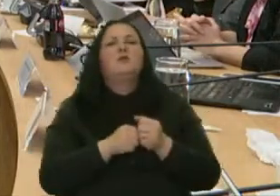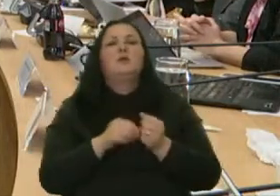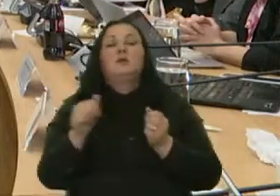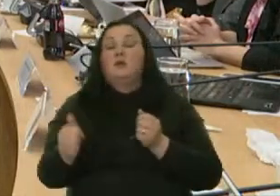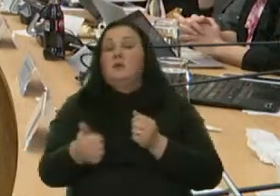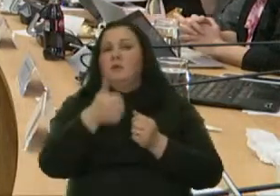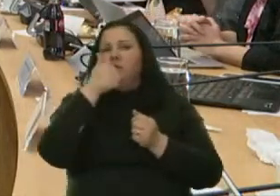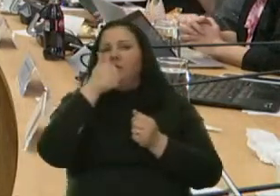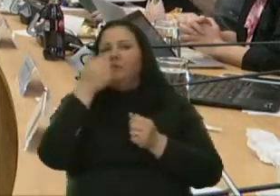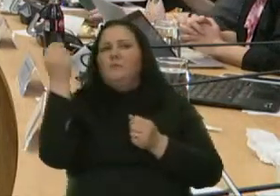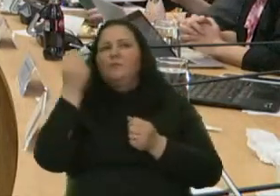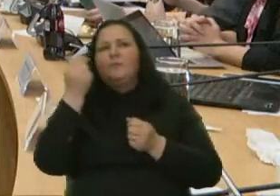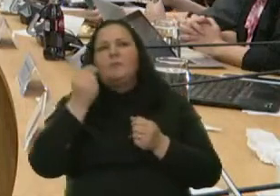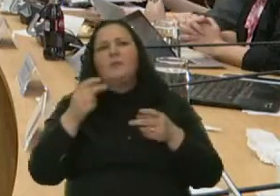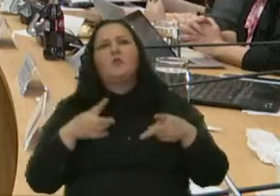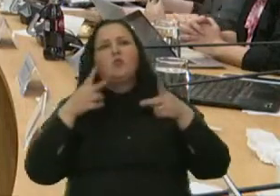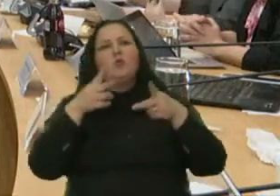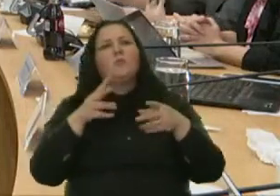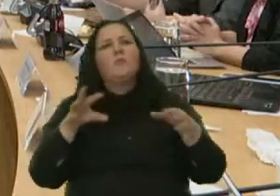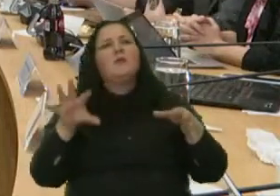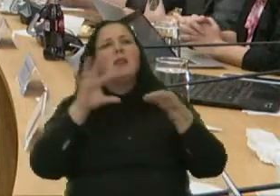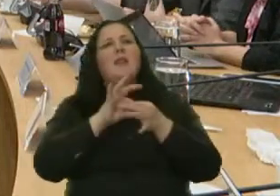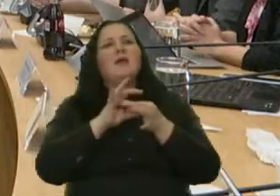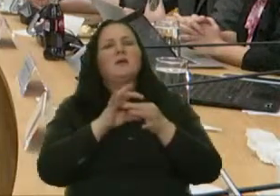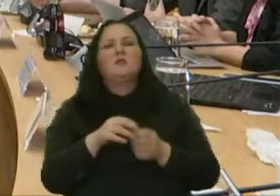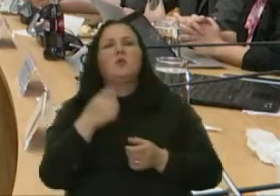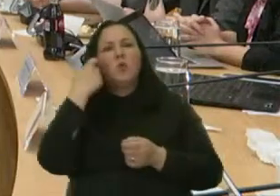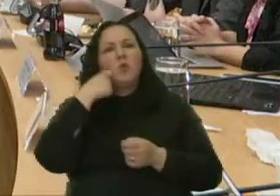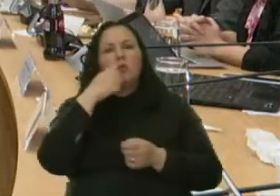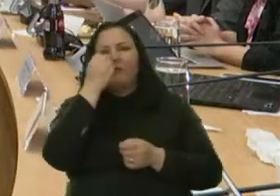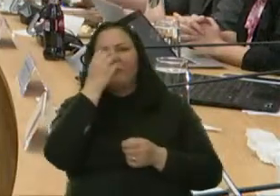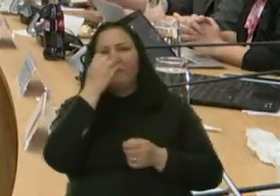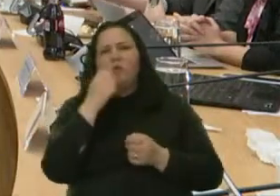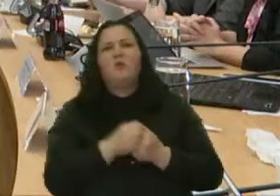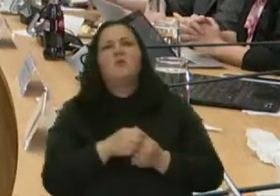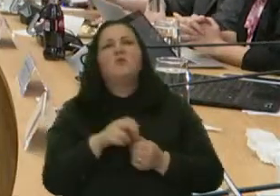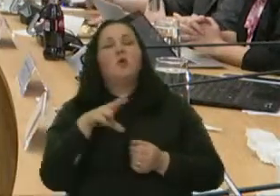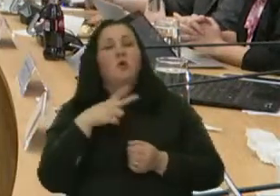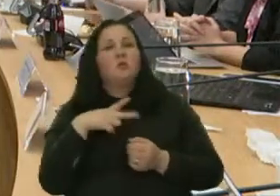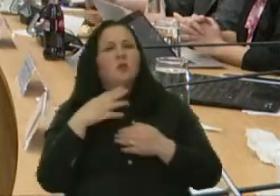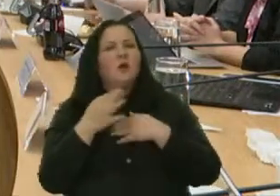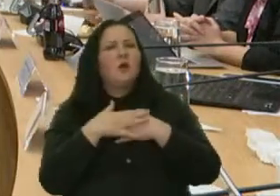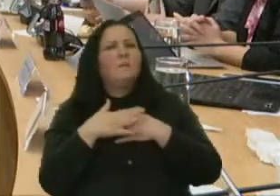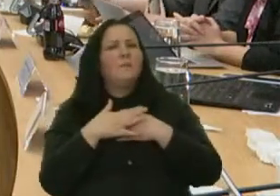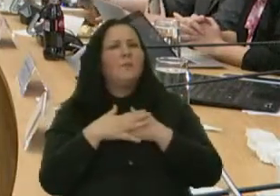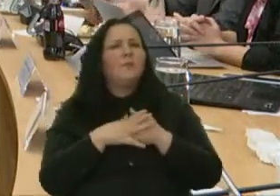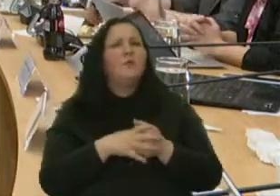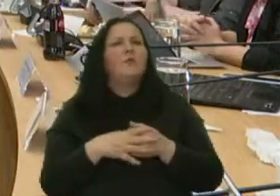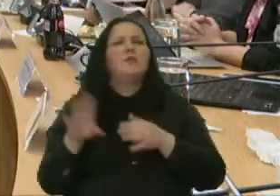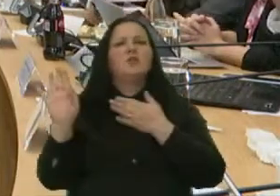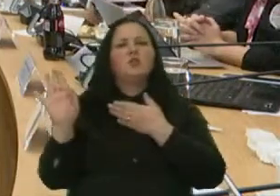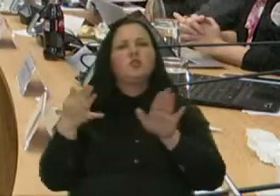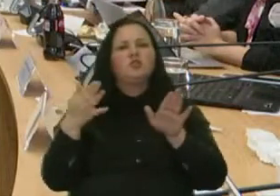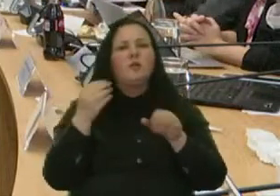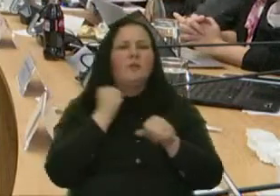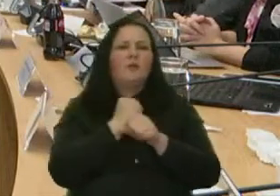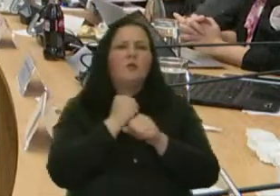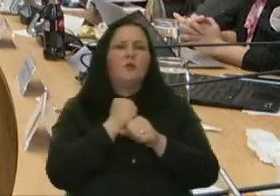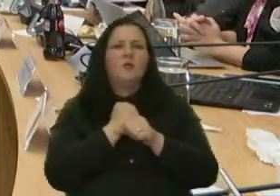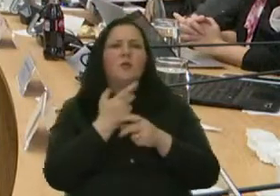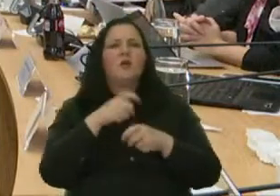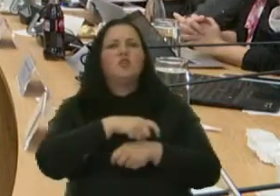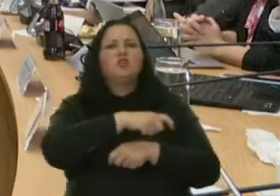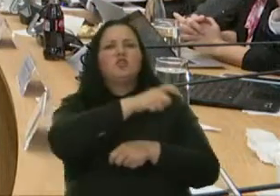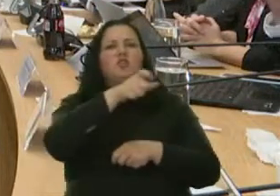primul rând pentru drumul de legătură Cluj Florești Vom avea în curând începerea lucrărilor la